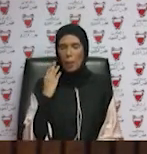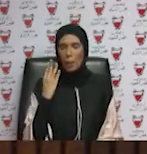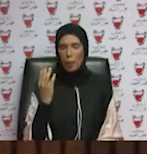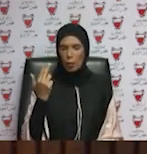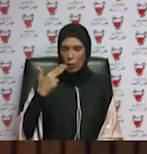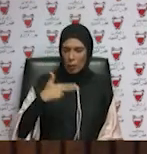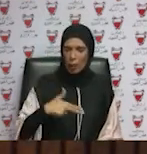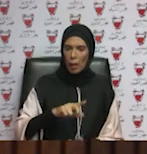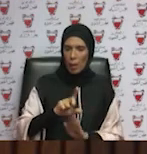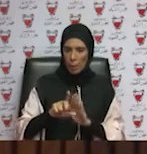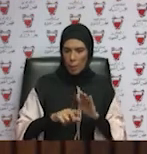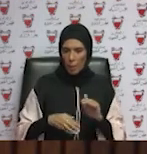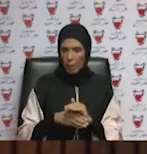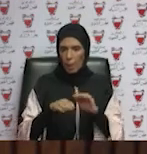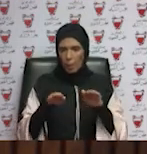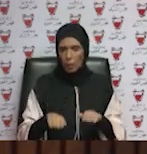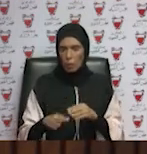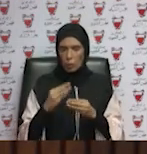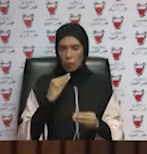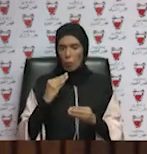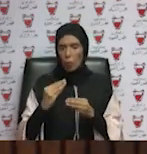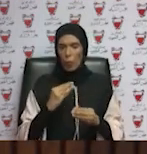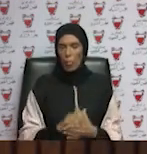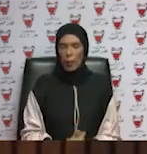اللائحة الداخلية لمجلس الشورى،